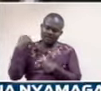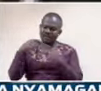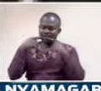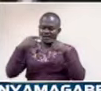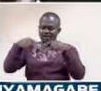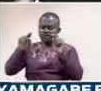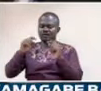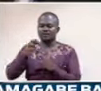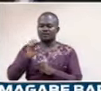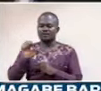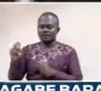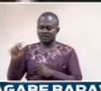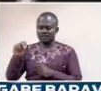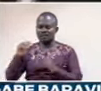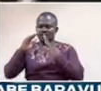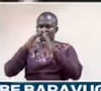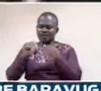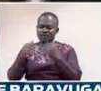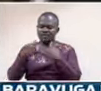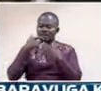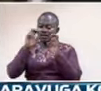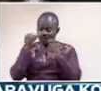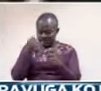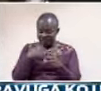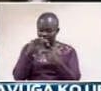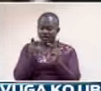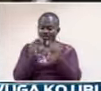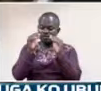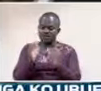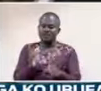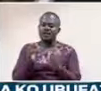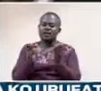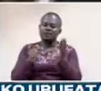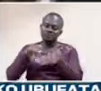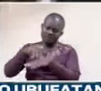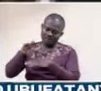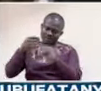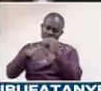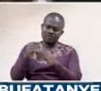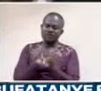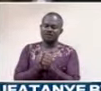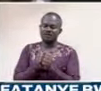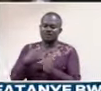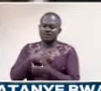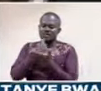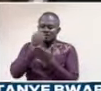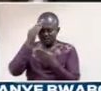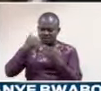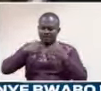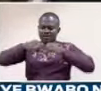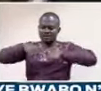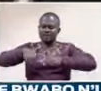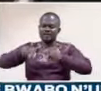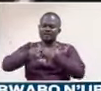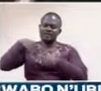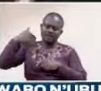house, noneho bakavuga bati nubwo mfite aho mpinga mfite naho mbijyana ku isoko, tukabafasha kugirana amasezerano asa